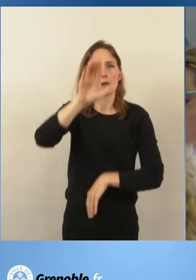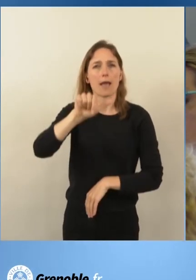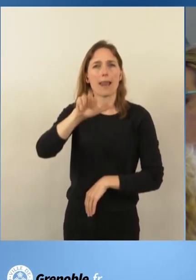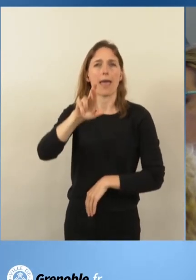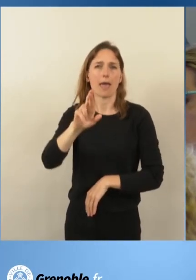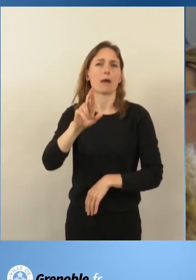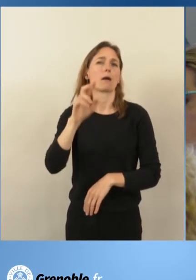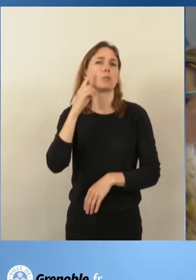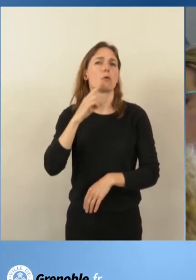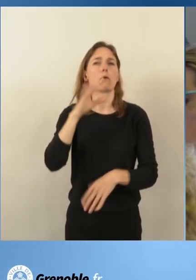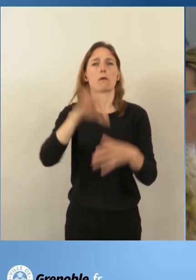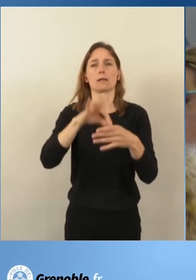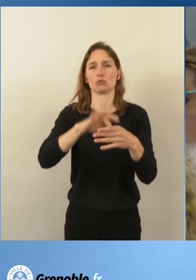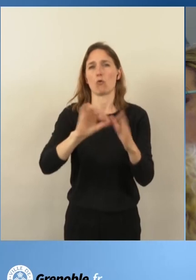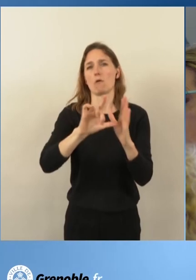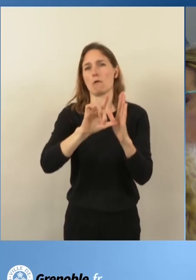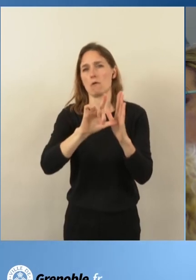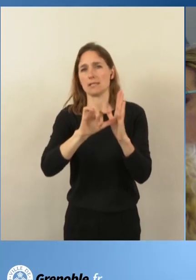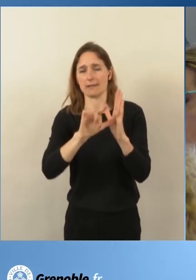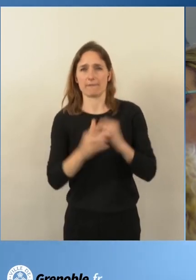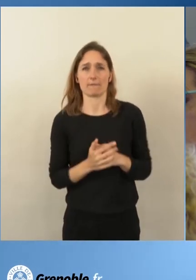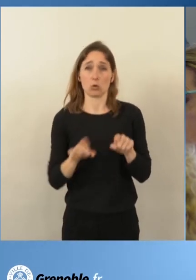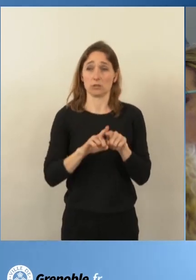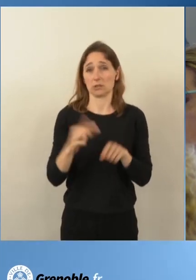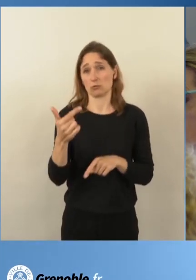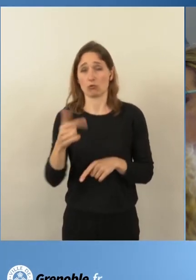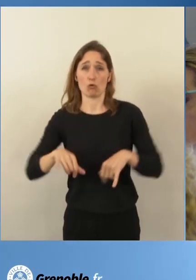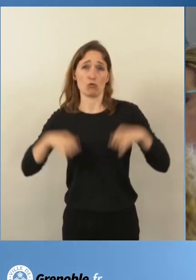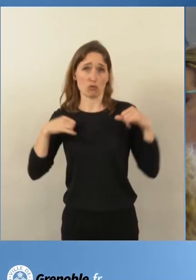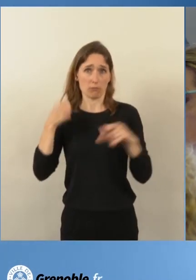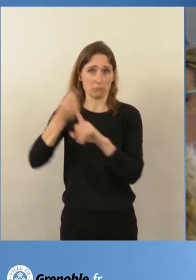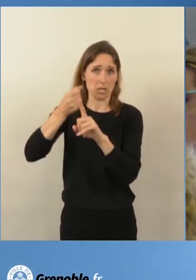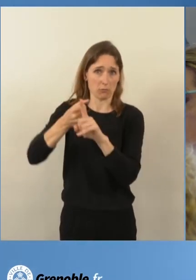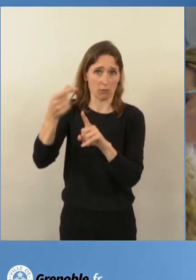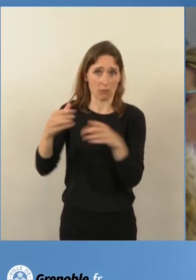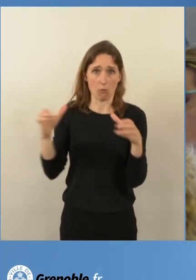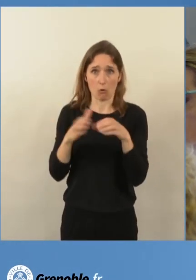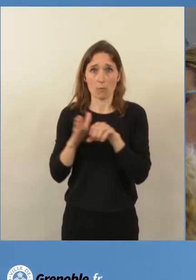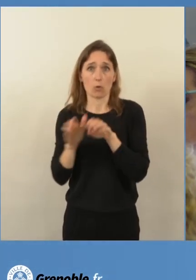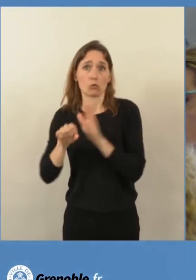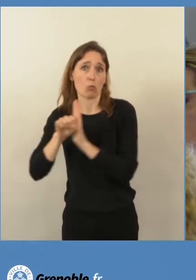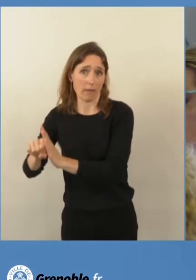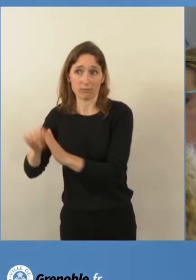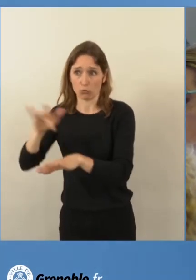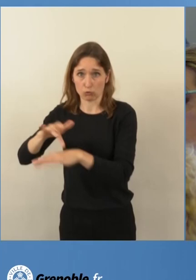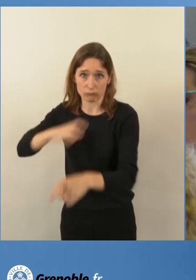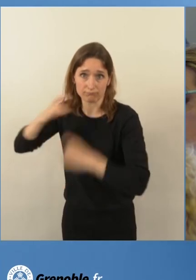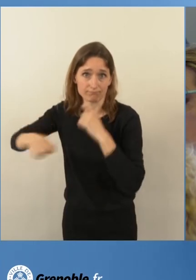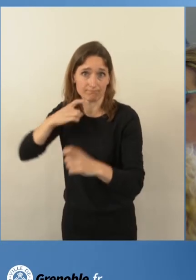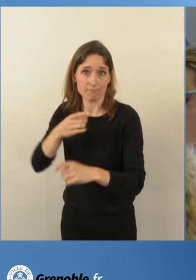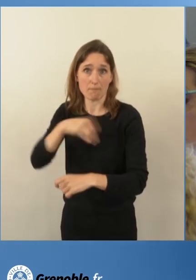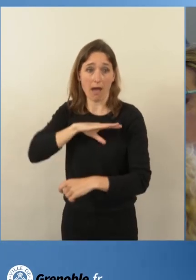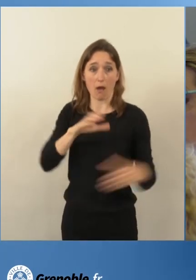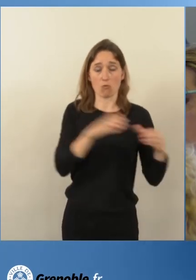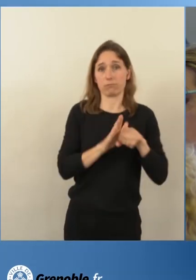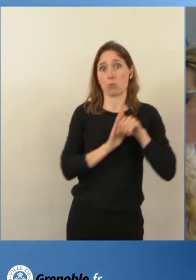législatives et 3 3 jeunes militants de droite qui ont été agressés sur la voie publique à Grenoble par l'extrême gauche je crois